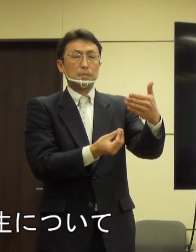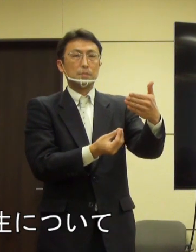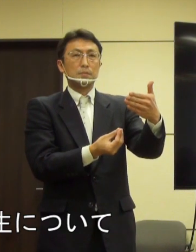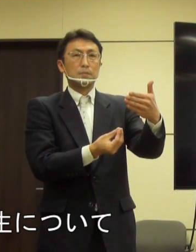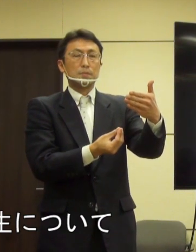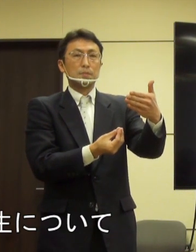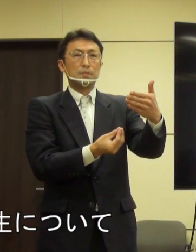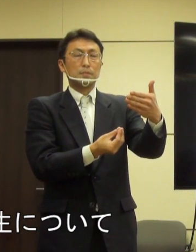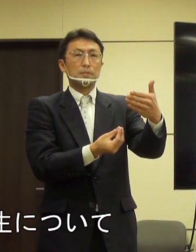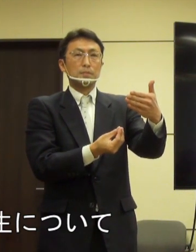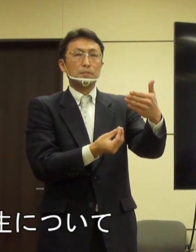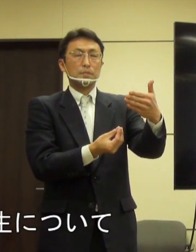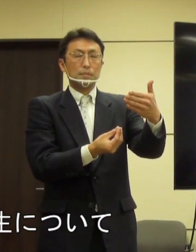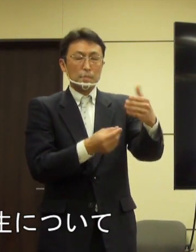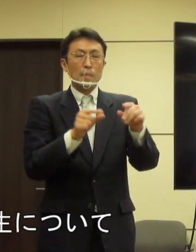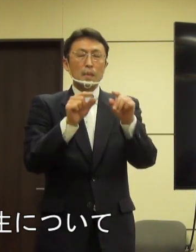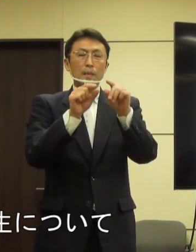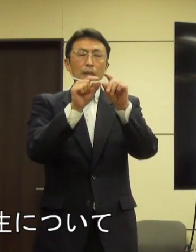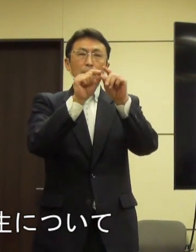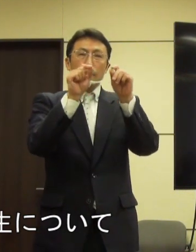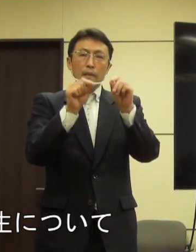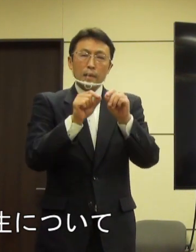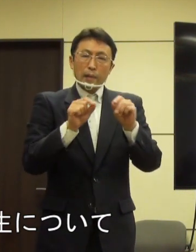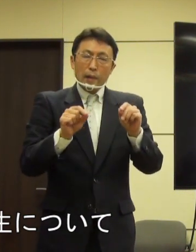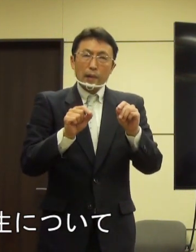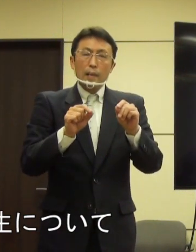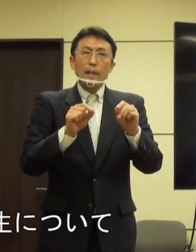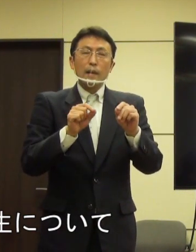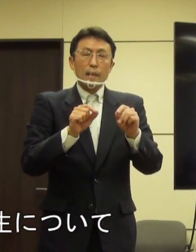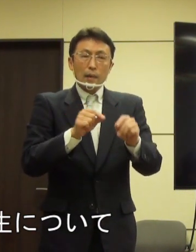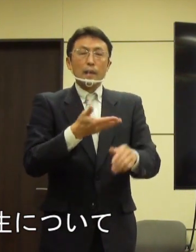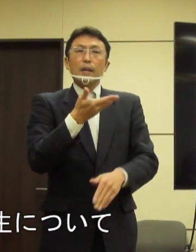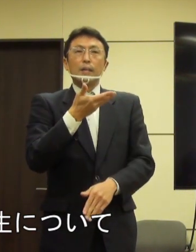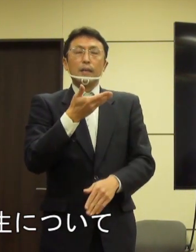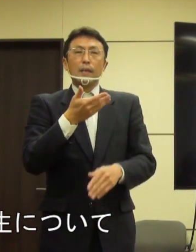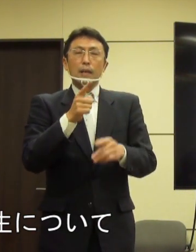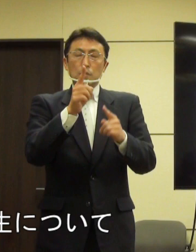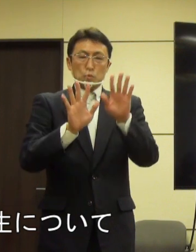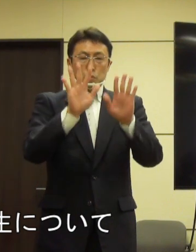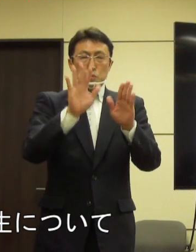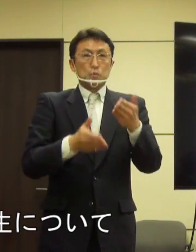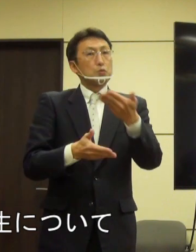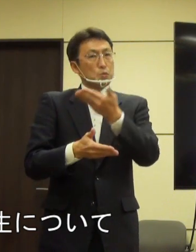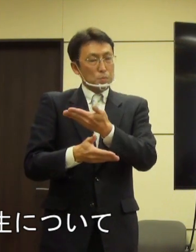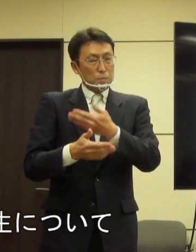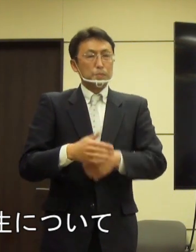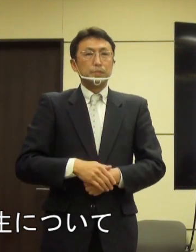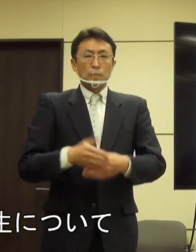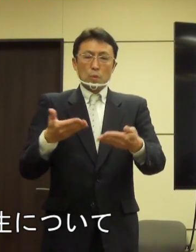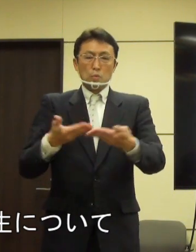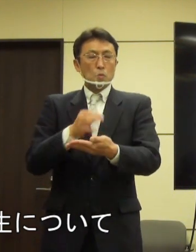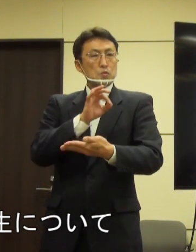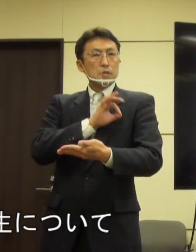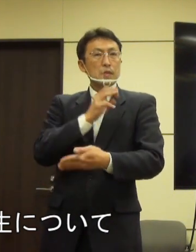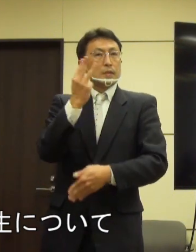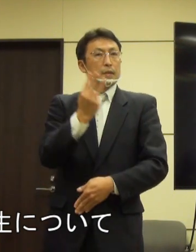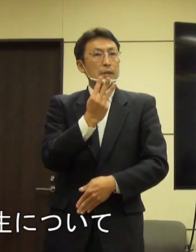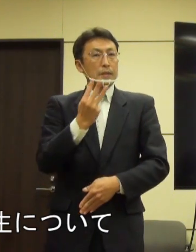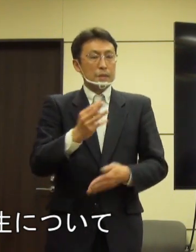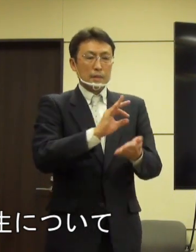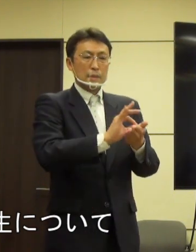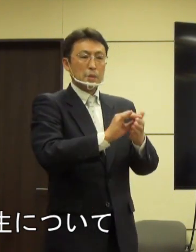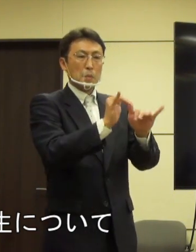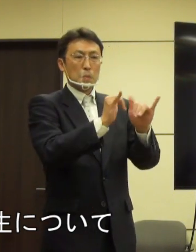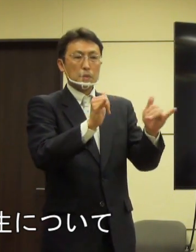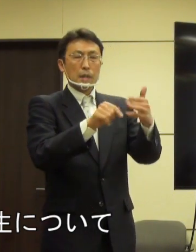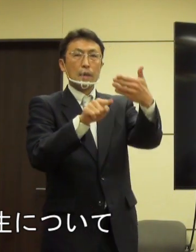ます結果としてみればですねええ職員が3名利用者が9名の合計